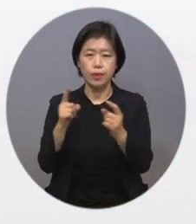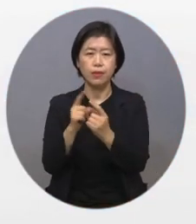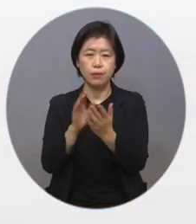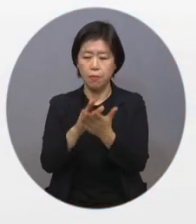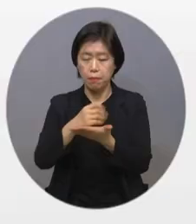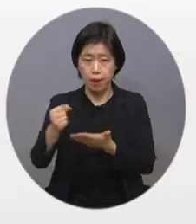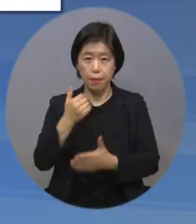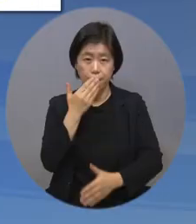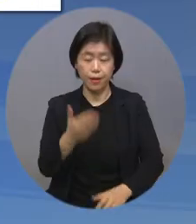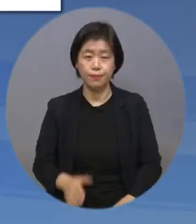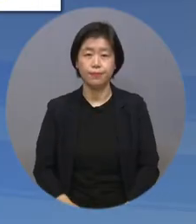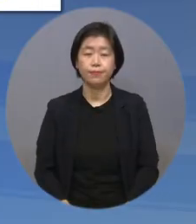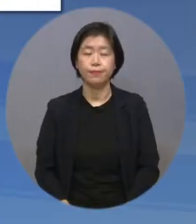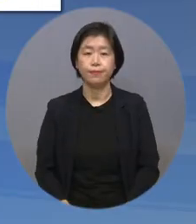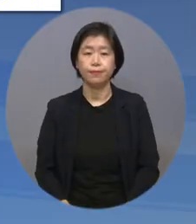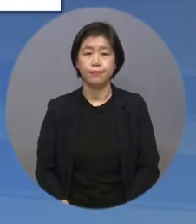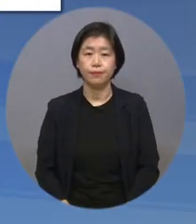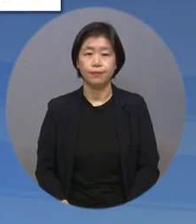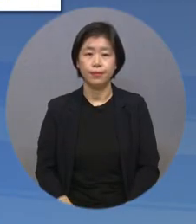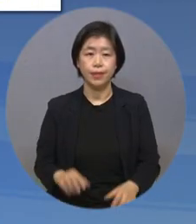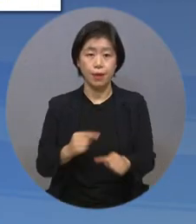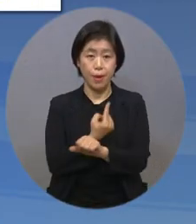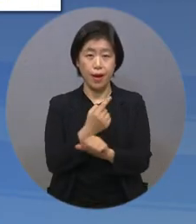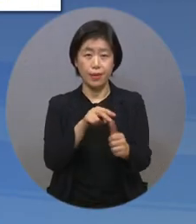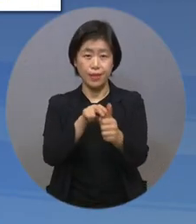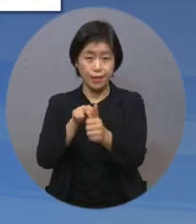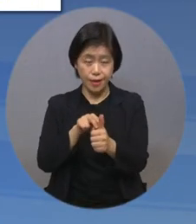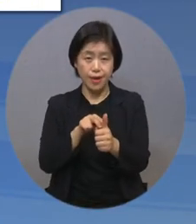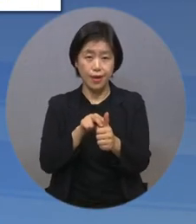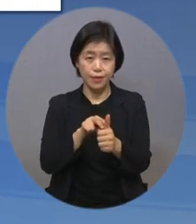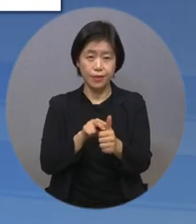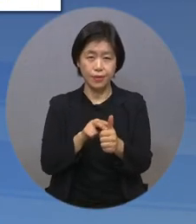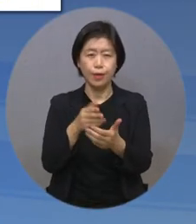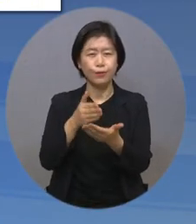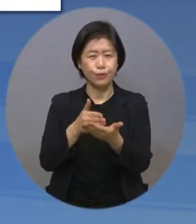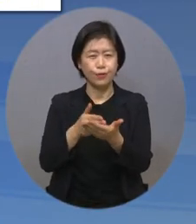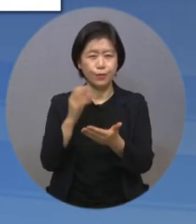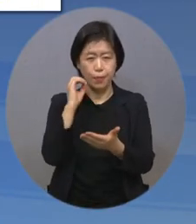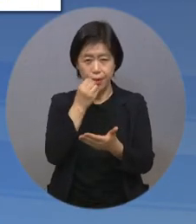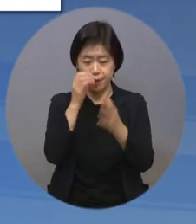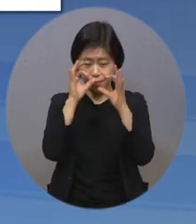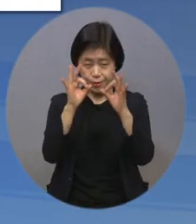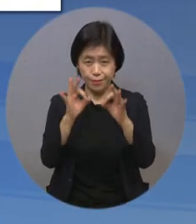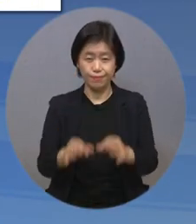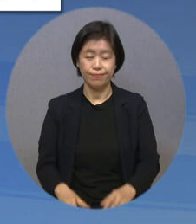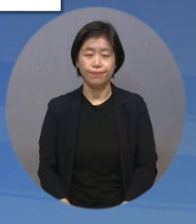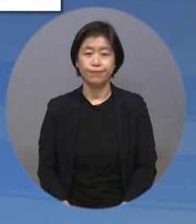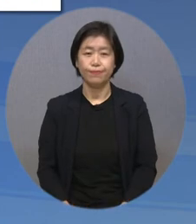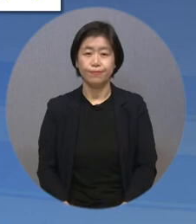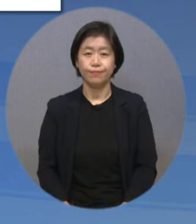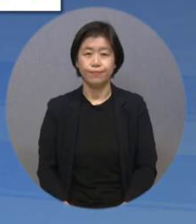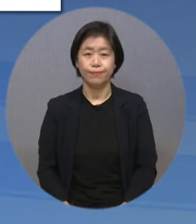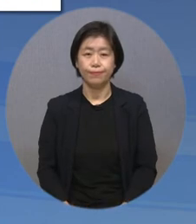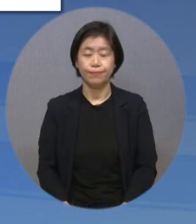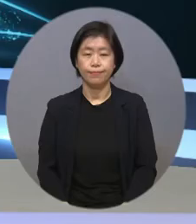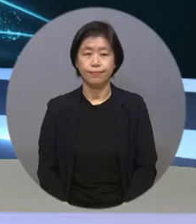예정입니다. 이 밖에 자세한 사항은 웰피어 뉴스 홈페이지에서 확인할 수 있습니다.